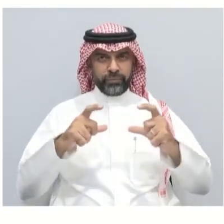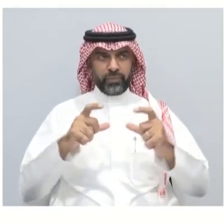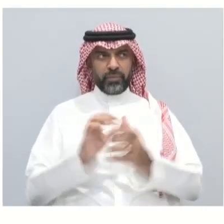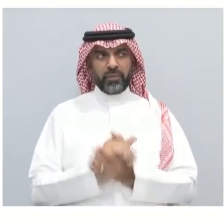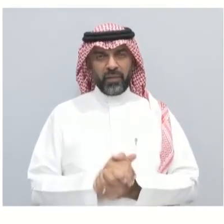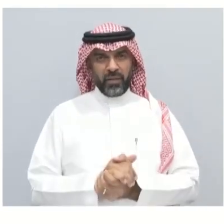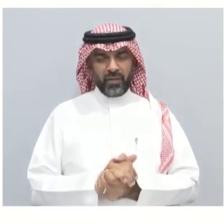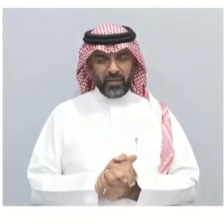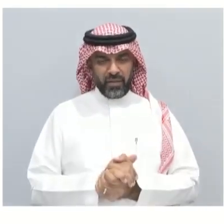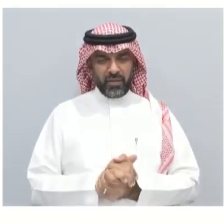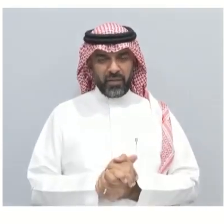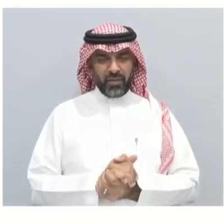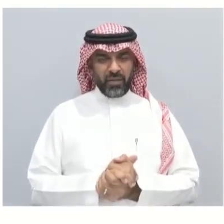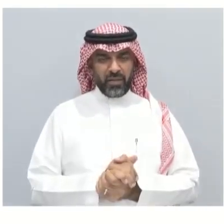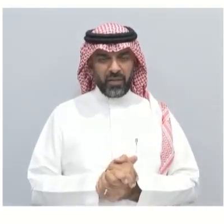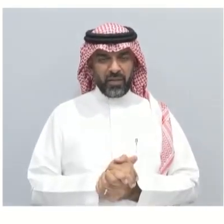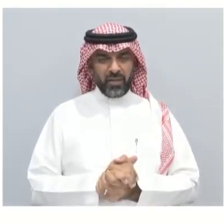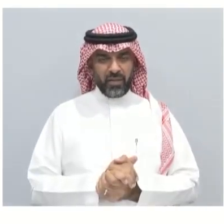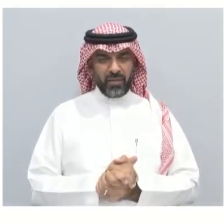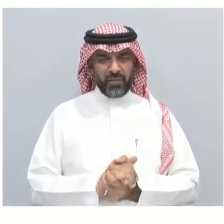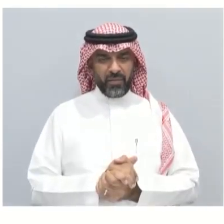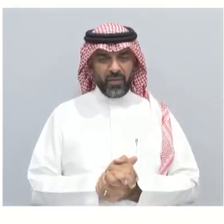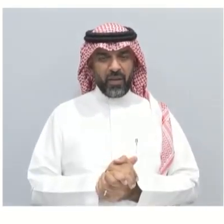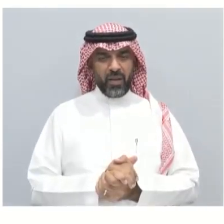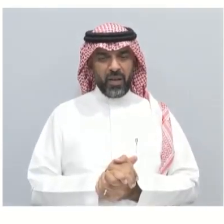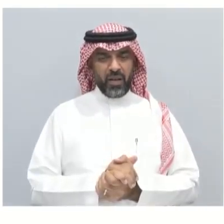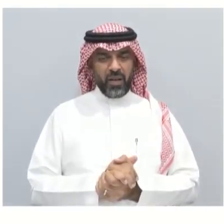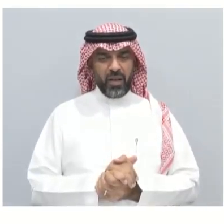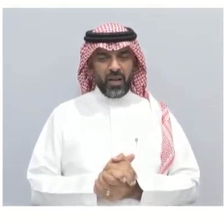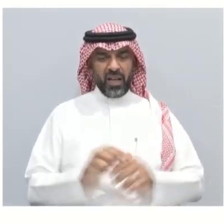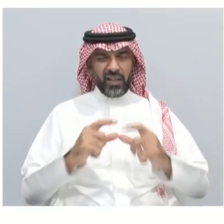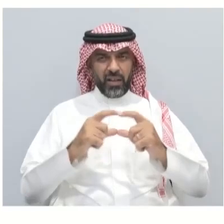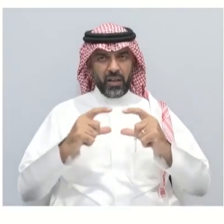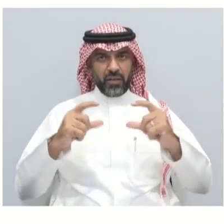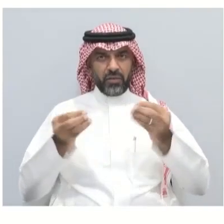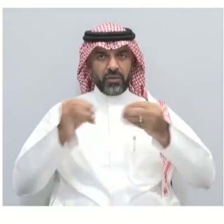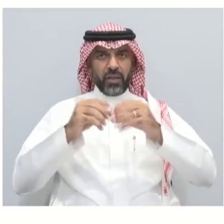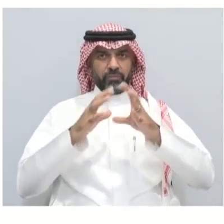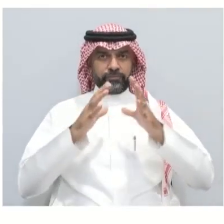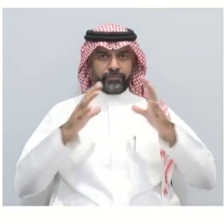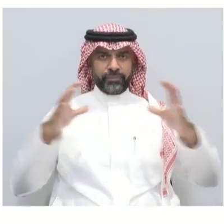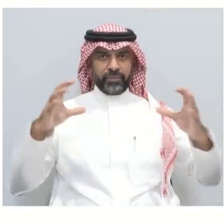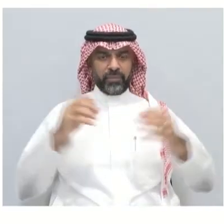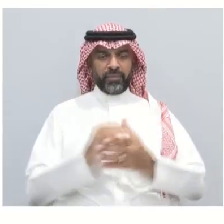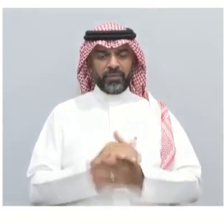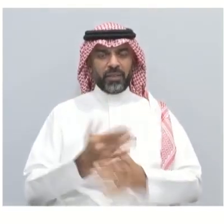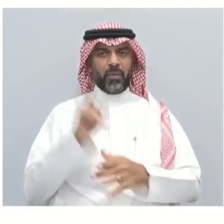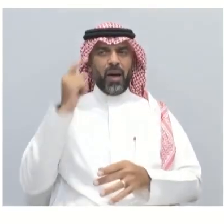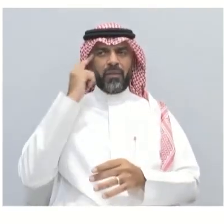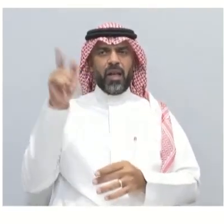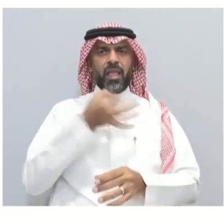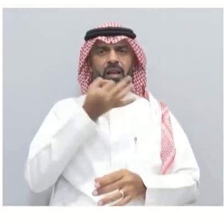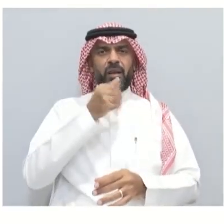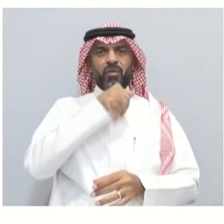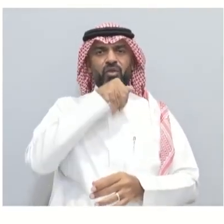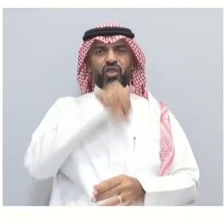البولد او الخط العريض فنقوم بهذا طبعا نستطيع زياده حجم الخط من خلال الذهاب